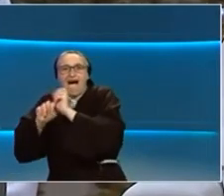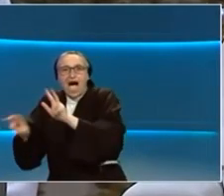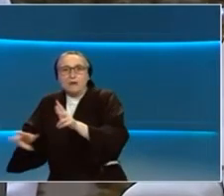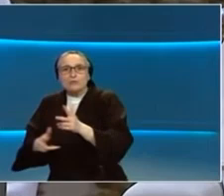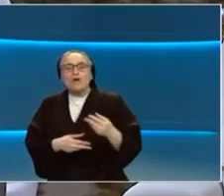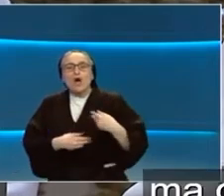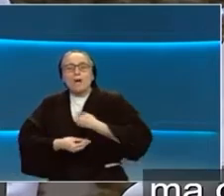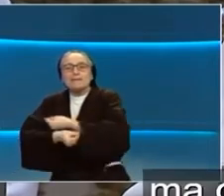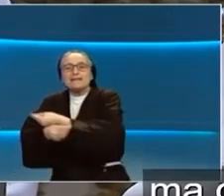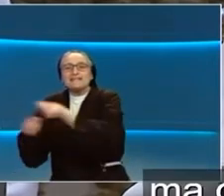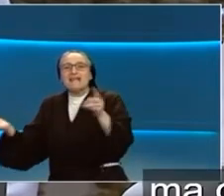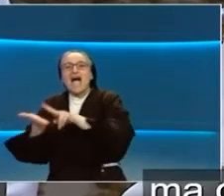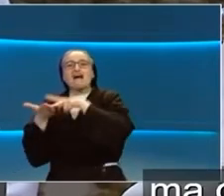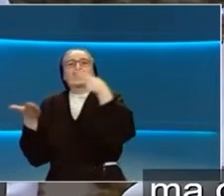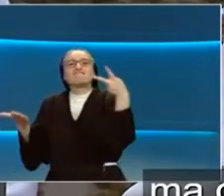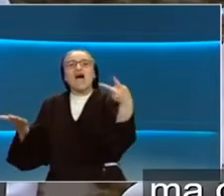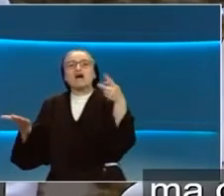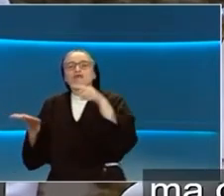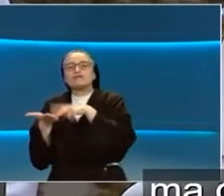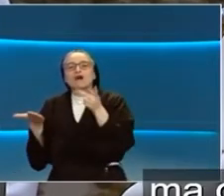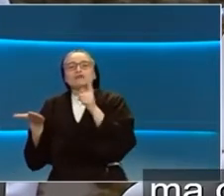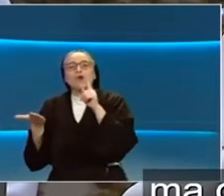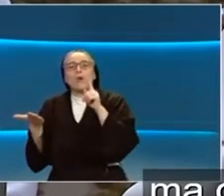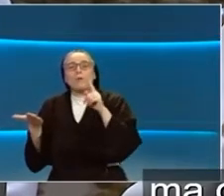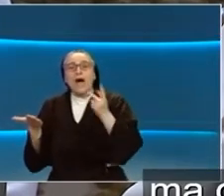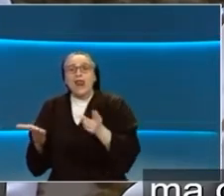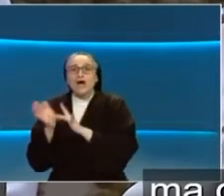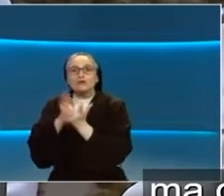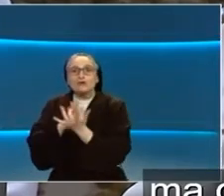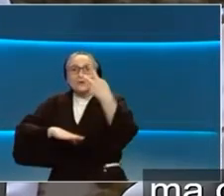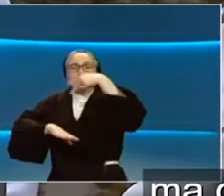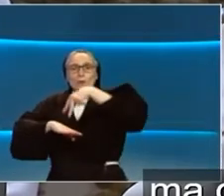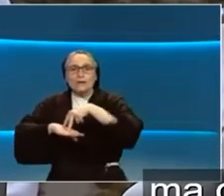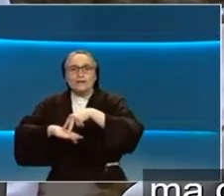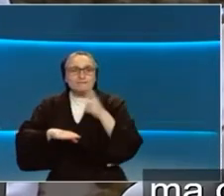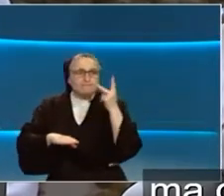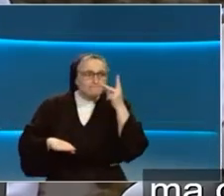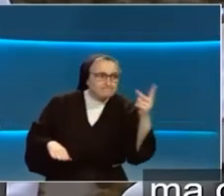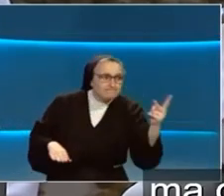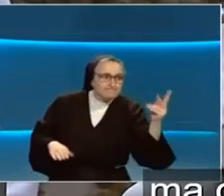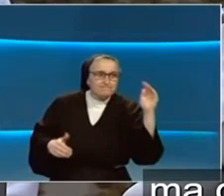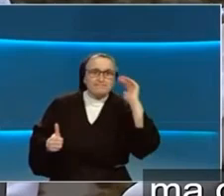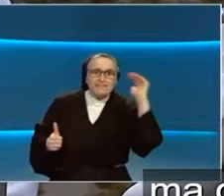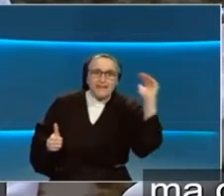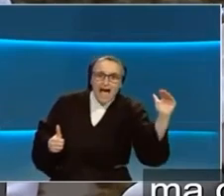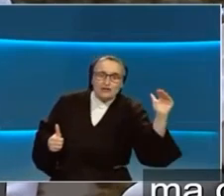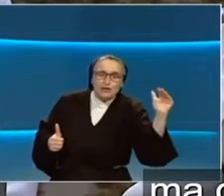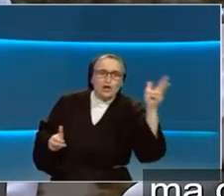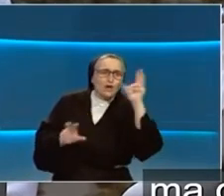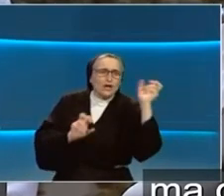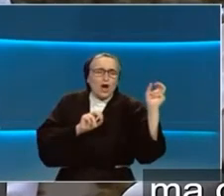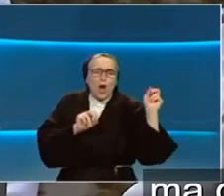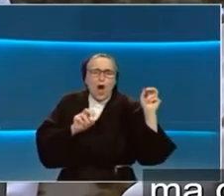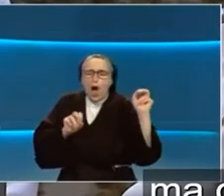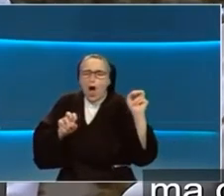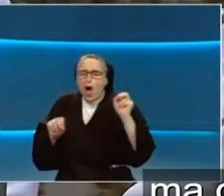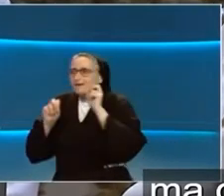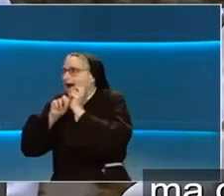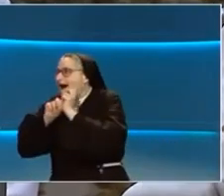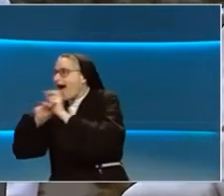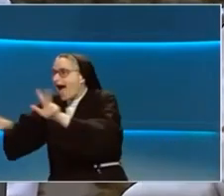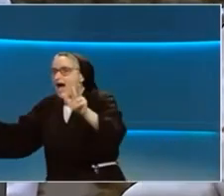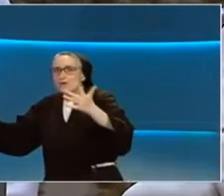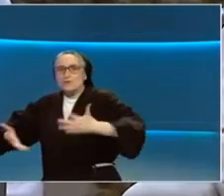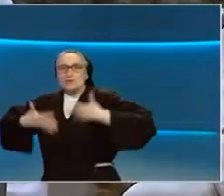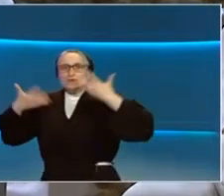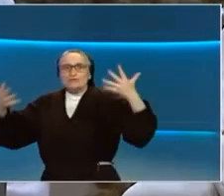선교사들로 만들어냅니다. 모든 이에게 부활의 복음을 전합니다. 그들은 보고 들은 뒤에 부활의 기쁨을